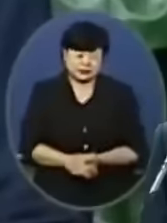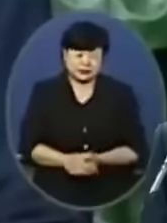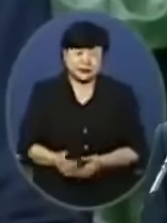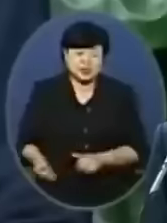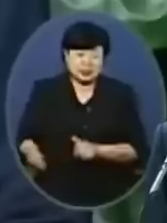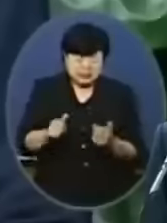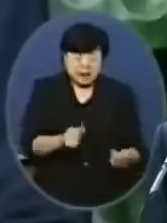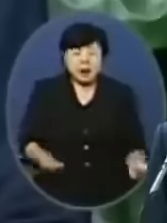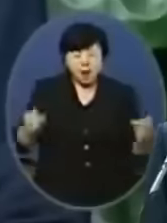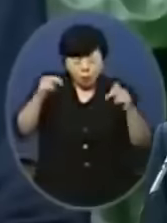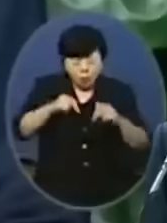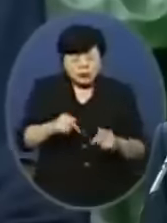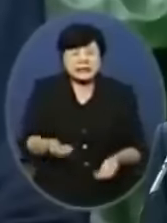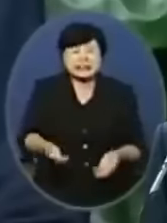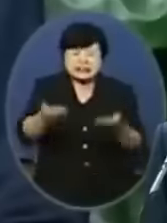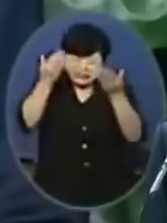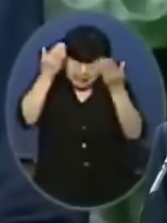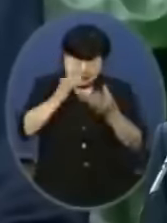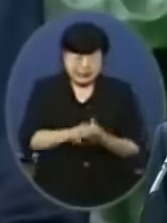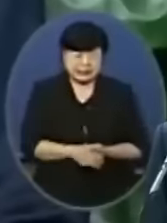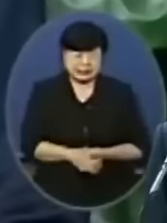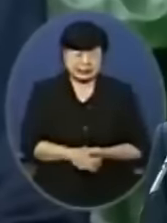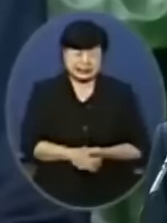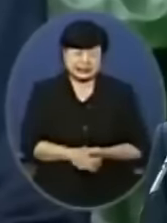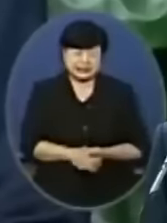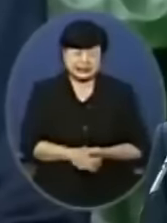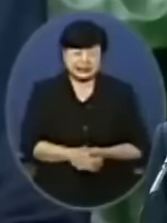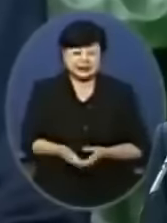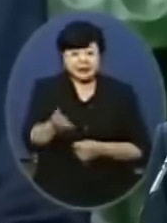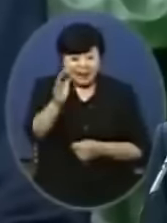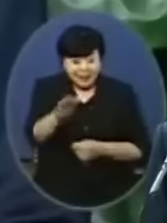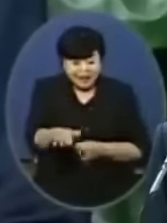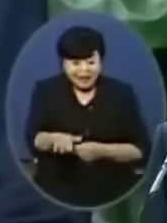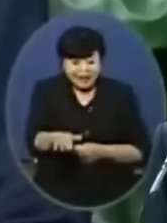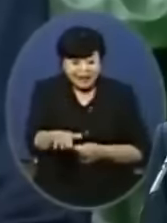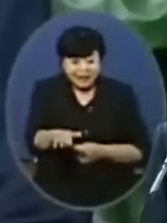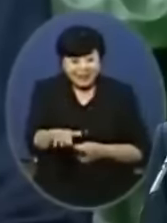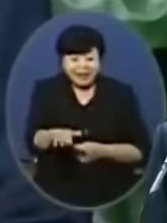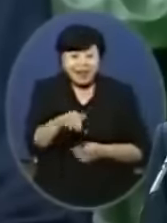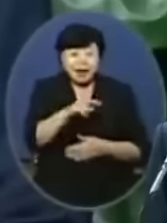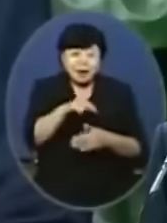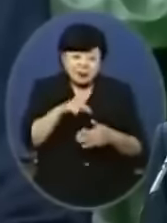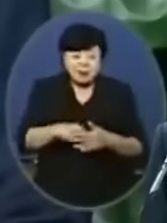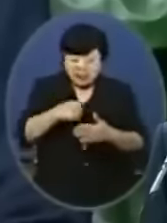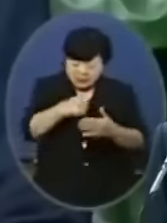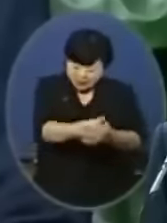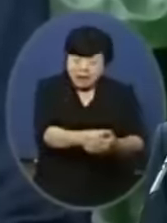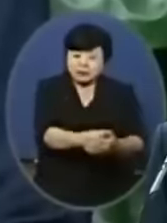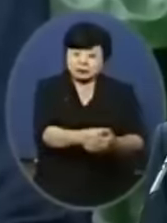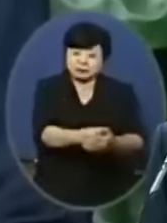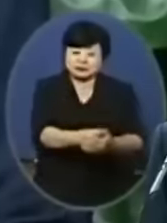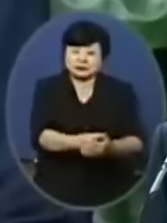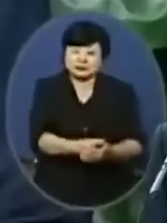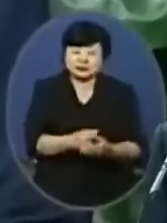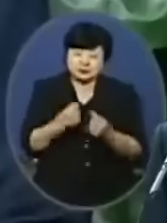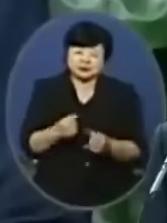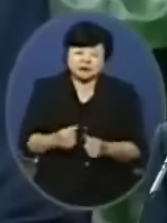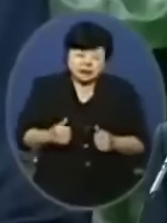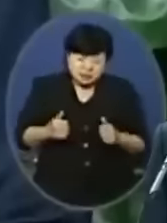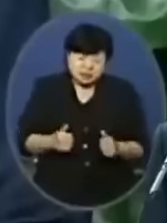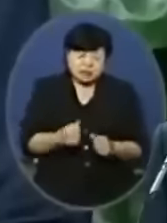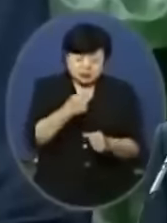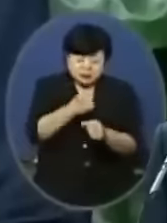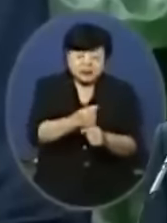사망의 엄심한 골짜기를 지나가는 것입니다. 그런데 마음에 담대하고 긍정적이고